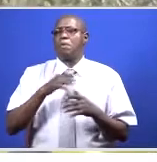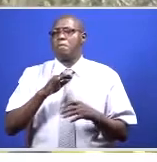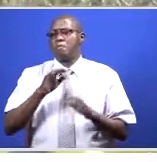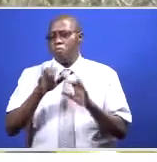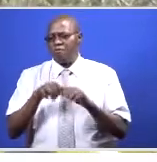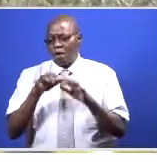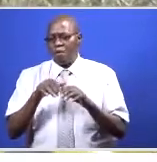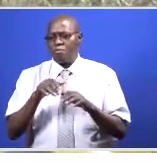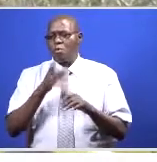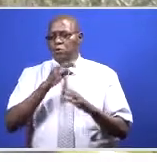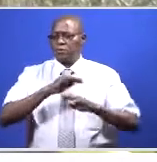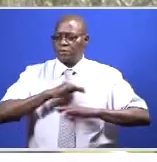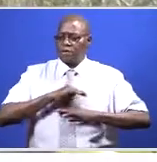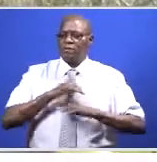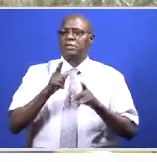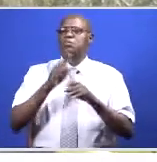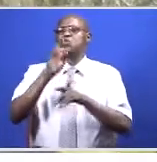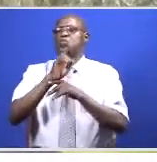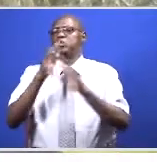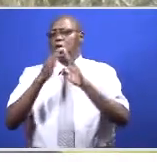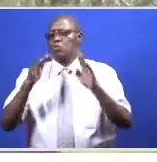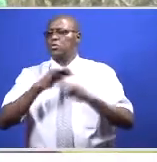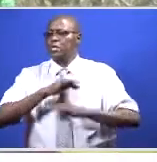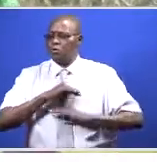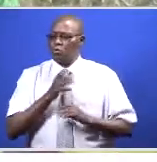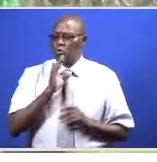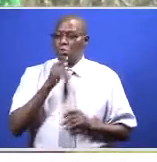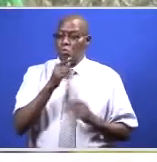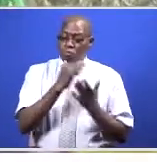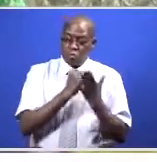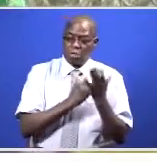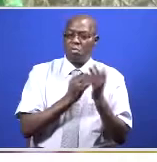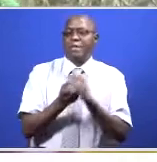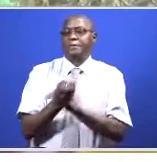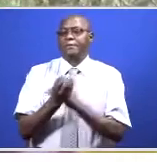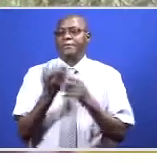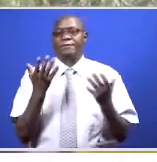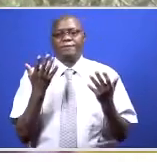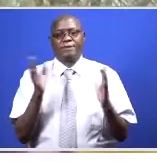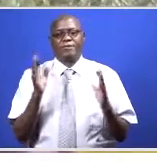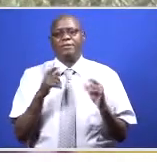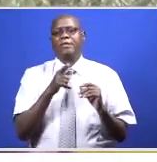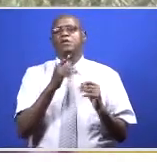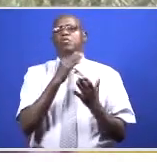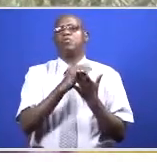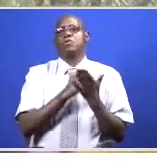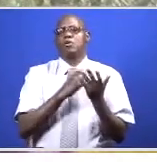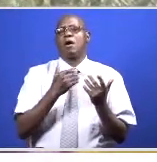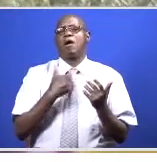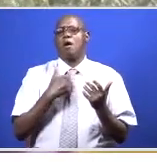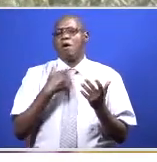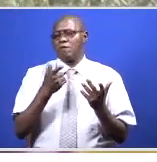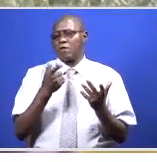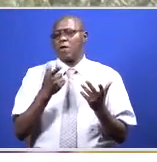maji ya kutosha matumizi manyumbani. Hiyo program, nimewaeleza, hiyo program tushafanya